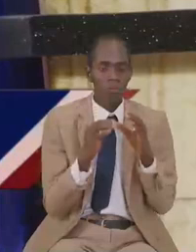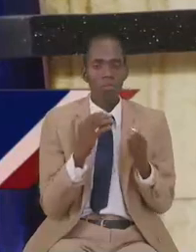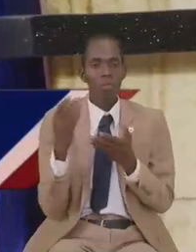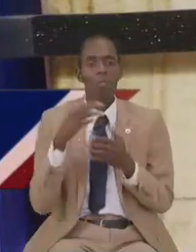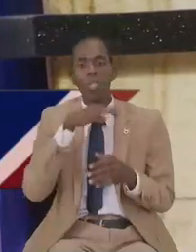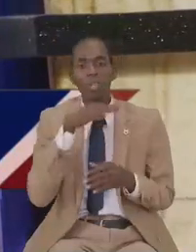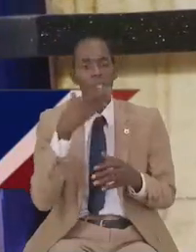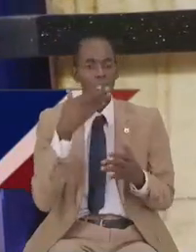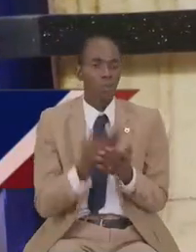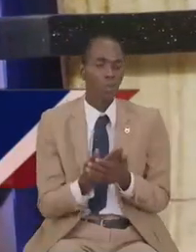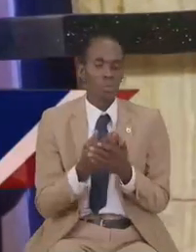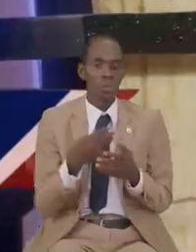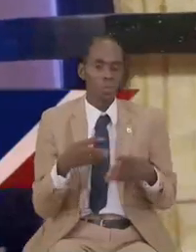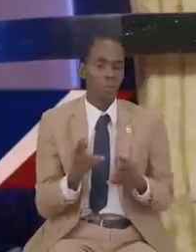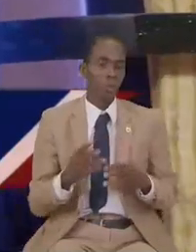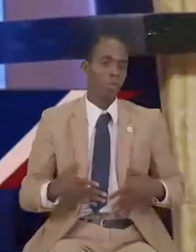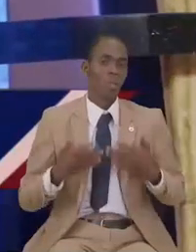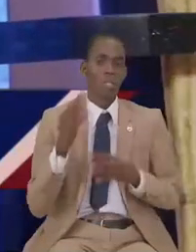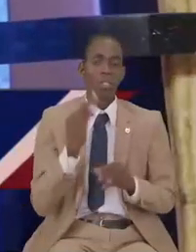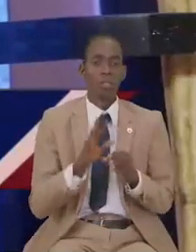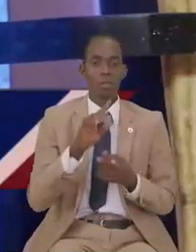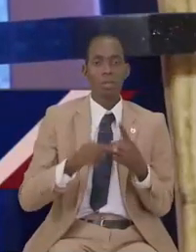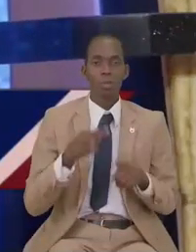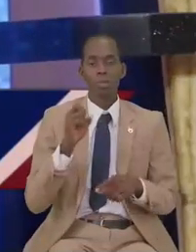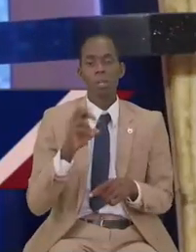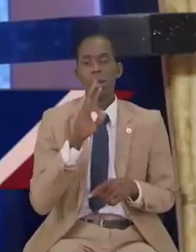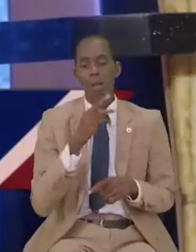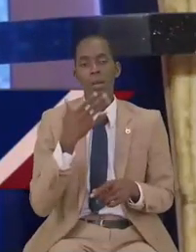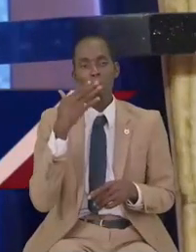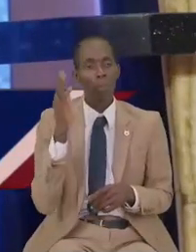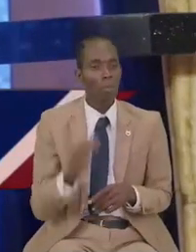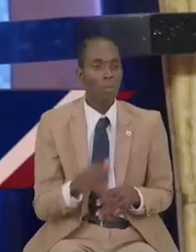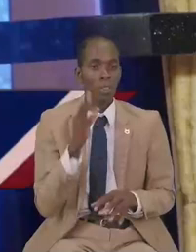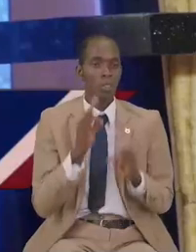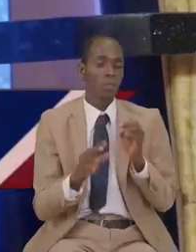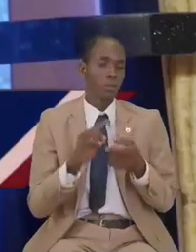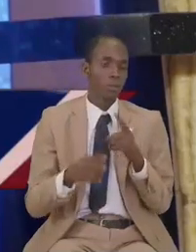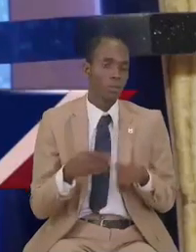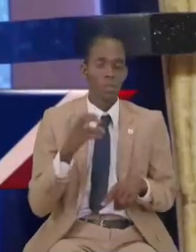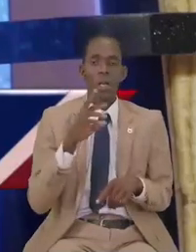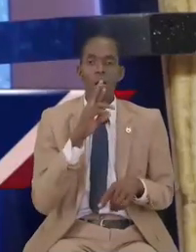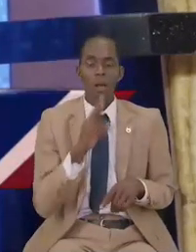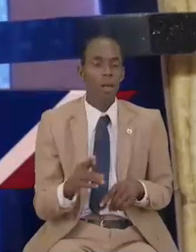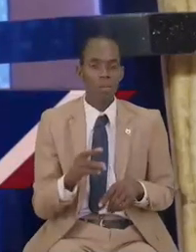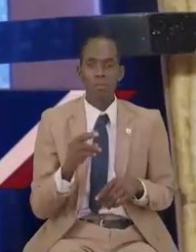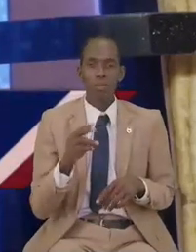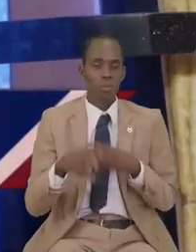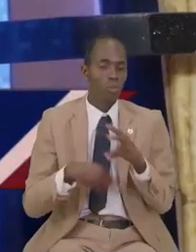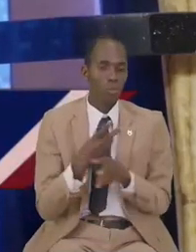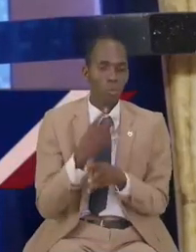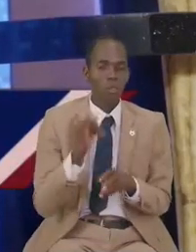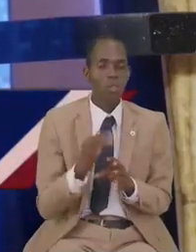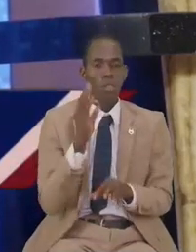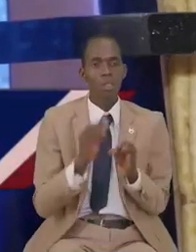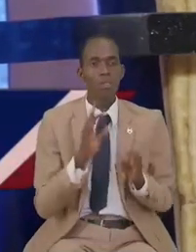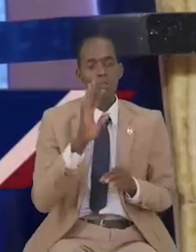1 Corinthiens 15, 33. Les mauvaises compagnies corrompent les bonnes mœurs. Si vos compagnons sont mauvais, sont sués, sont des